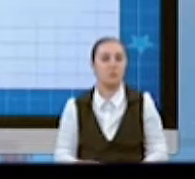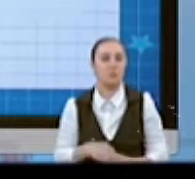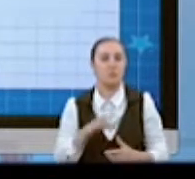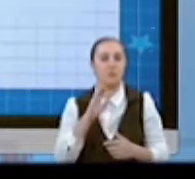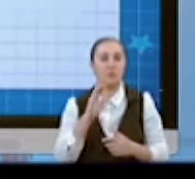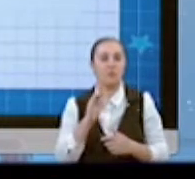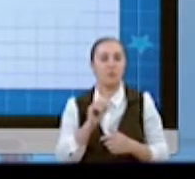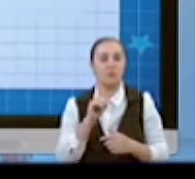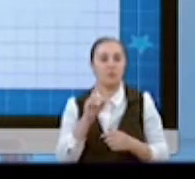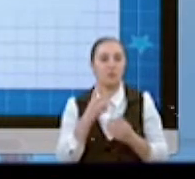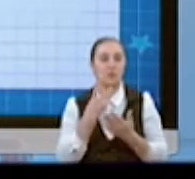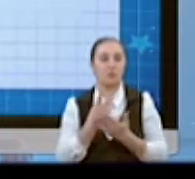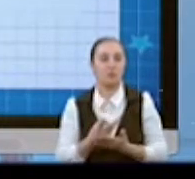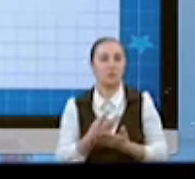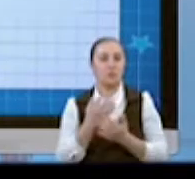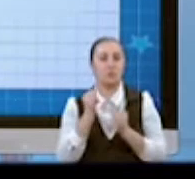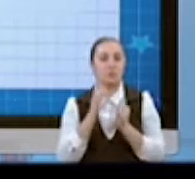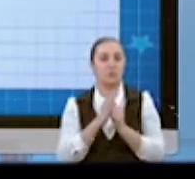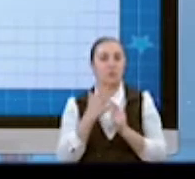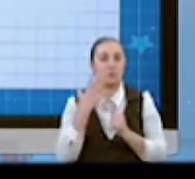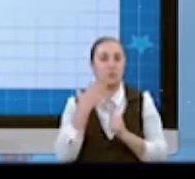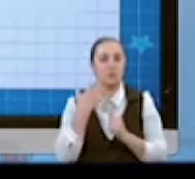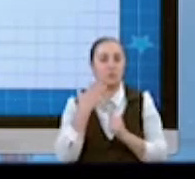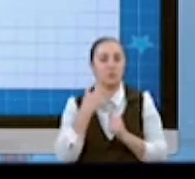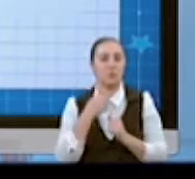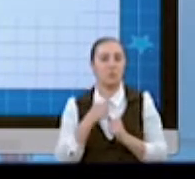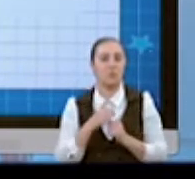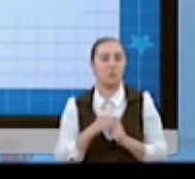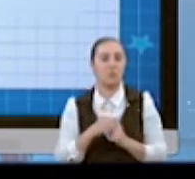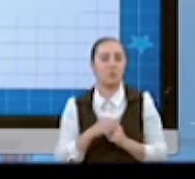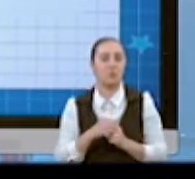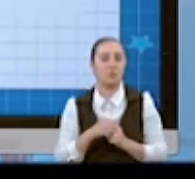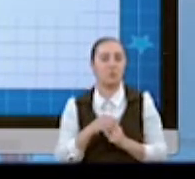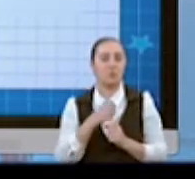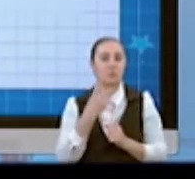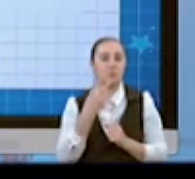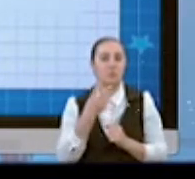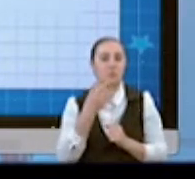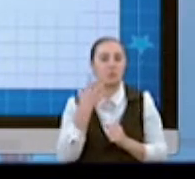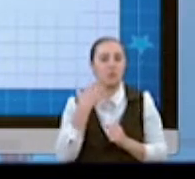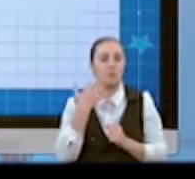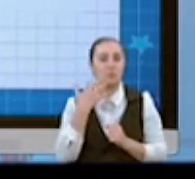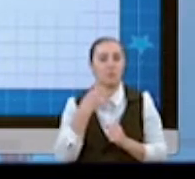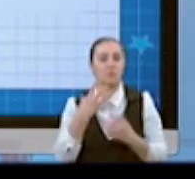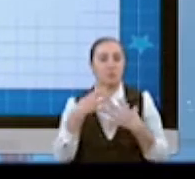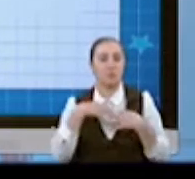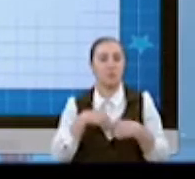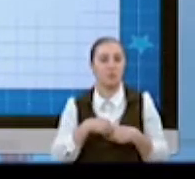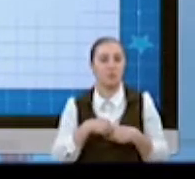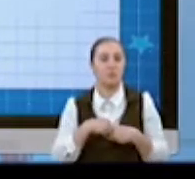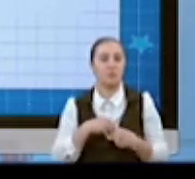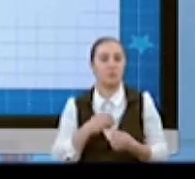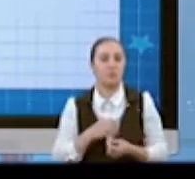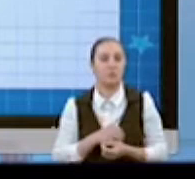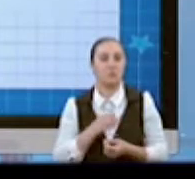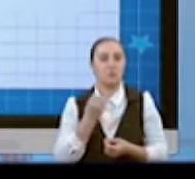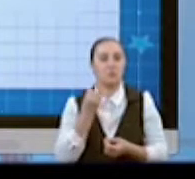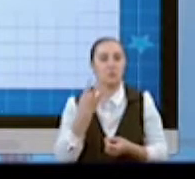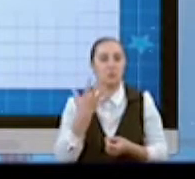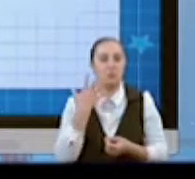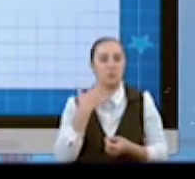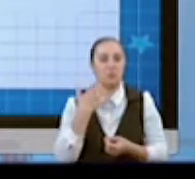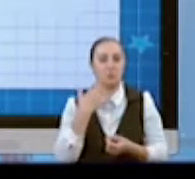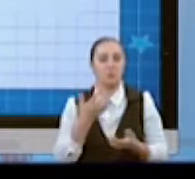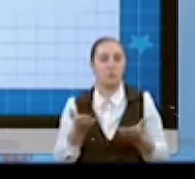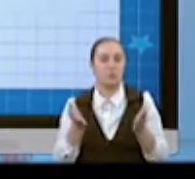В вазе лежало 15 яблок. 2 яблока съели.